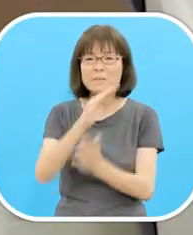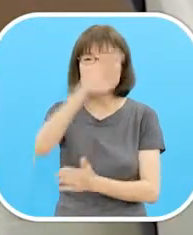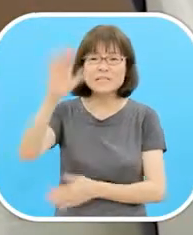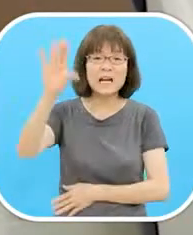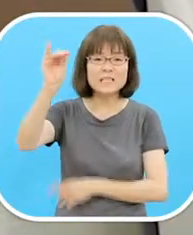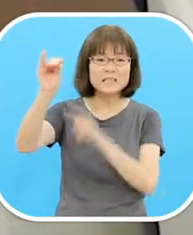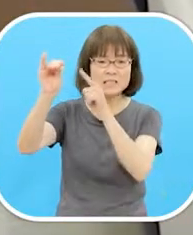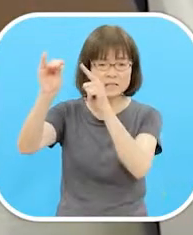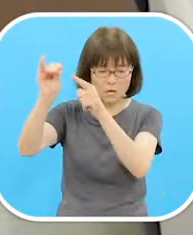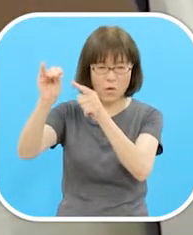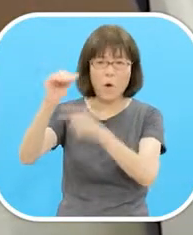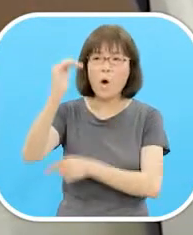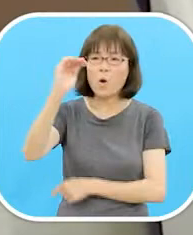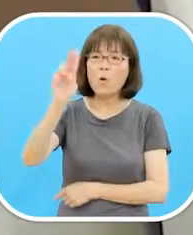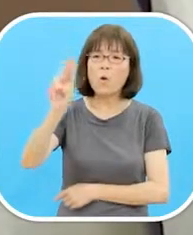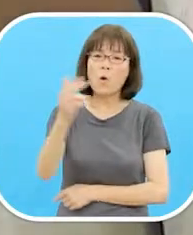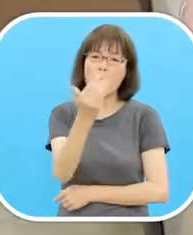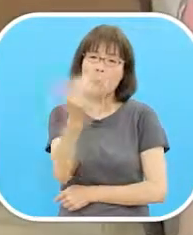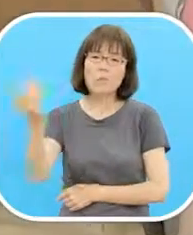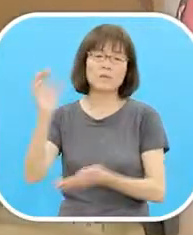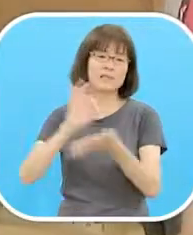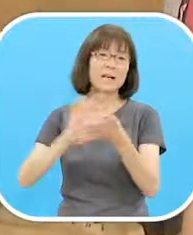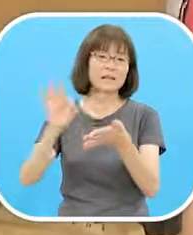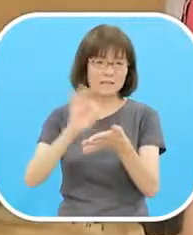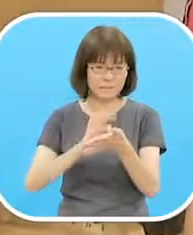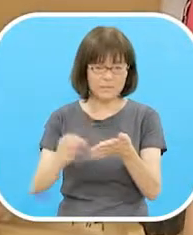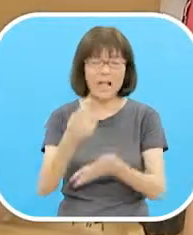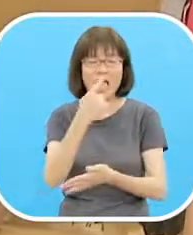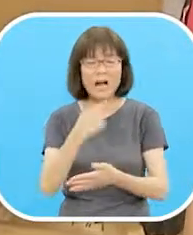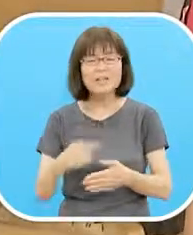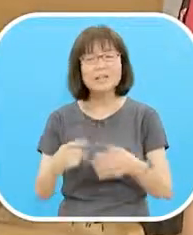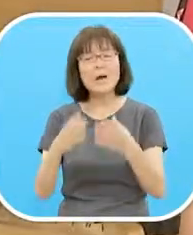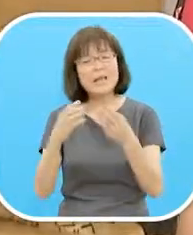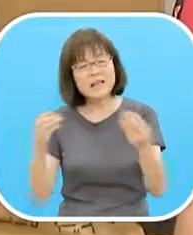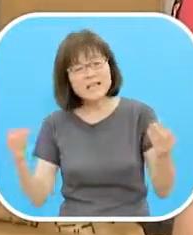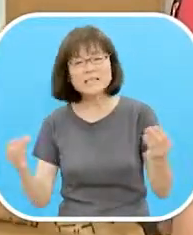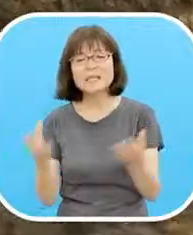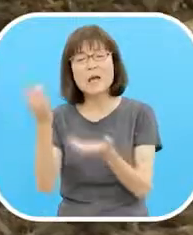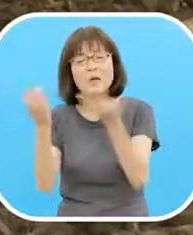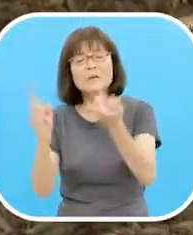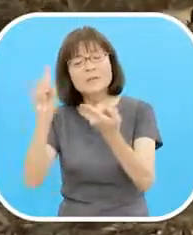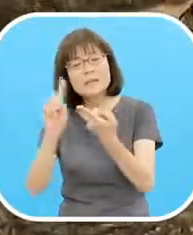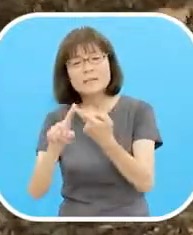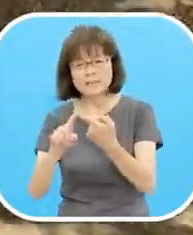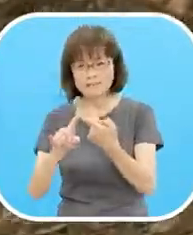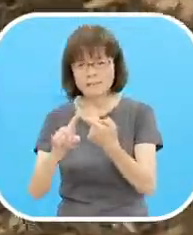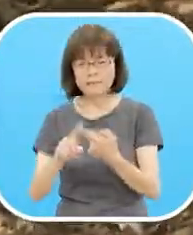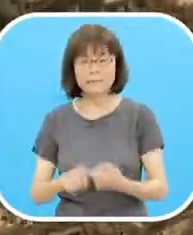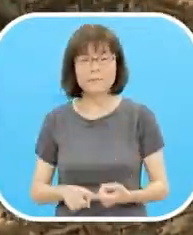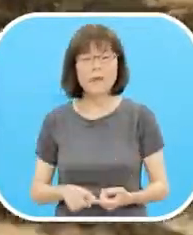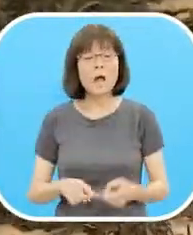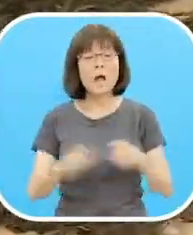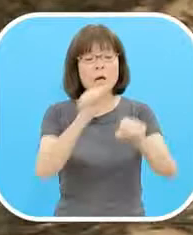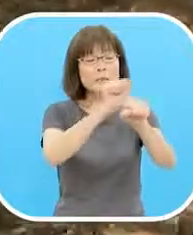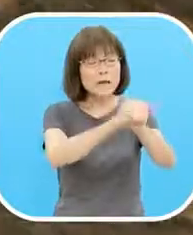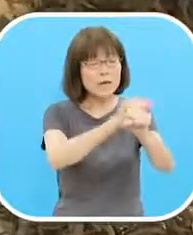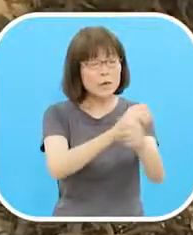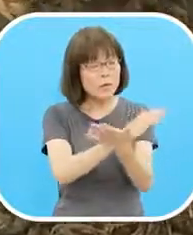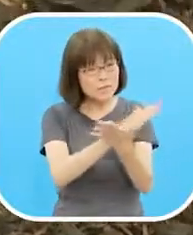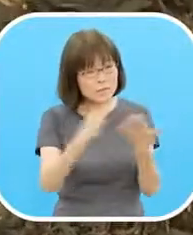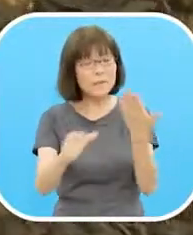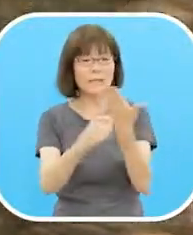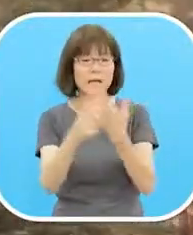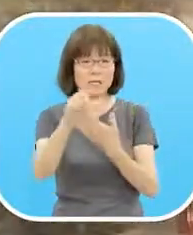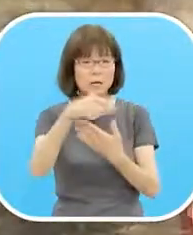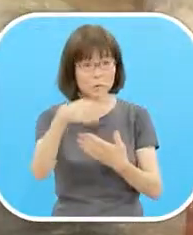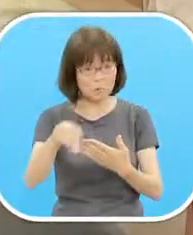玉酵母を使っているのが特徴で、とってもまろやかでフルーティーな味になりました。 檜山幸姫は全て秋田産の材料